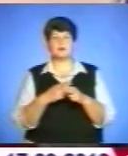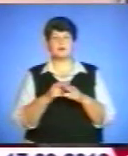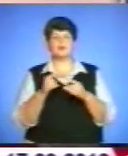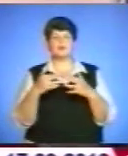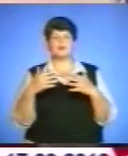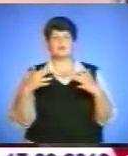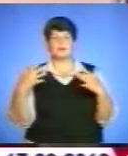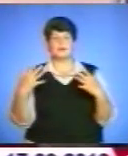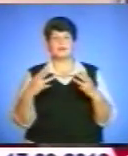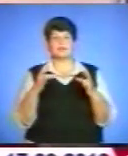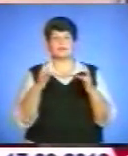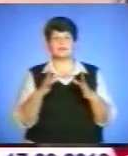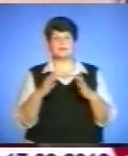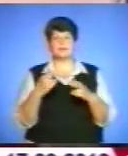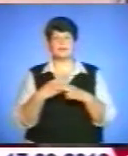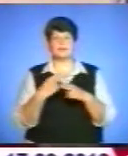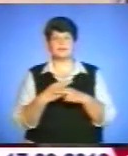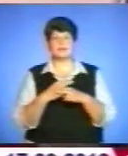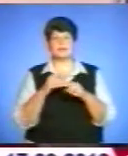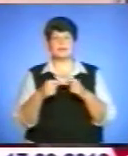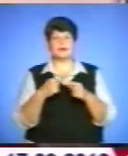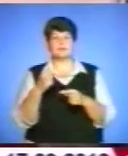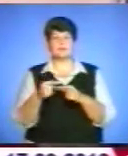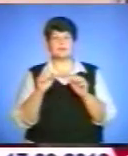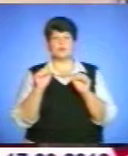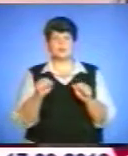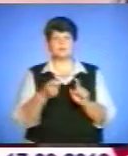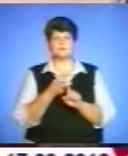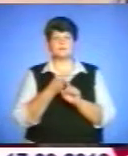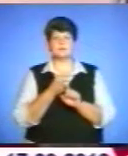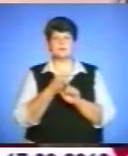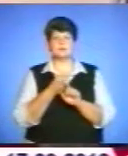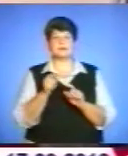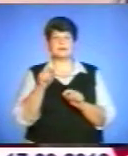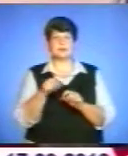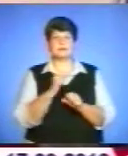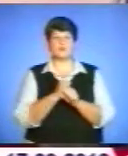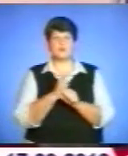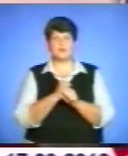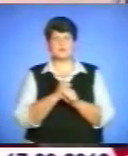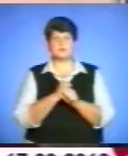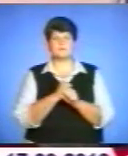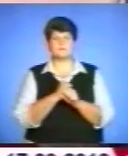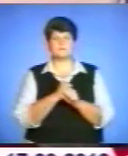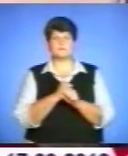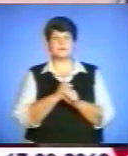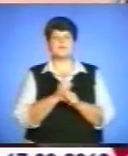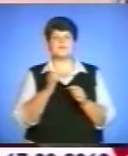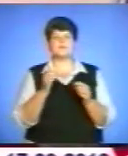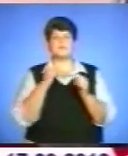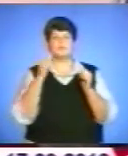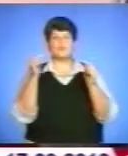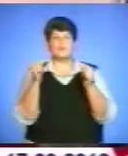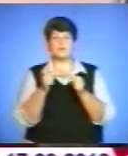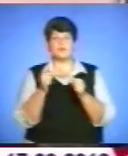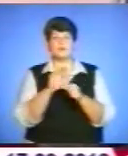будь-яким негативним наслідкам, які могли би бути спричинені такими роботами, і відповідно ж не